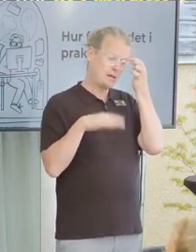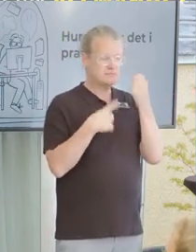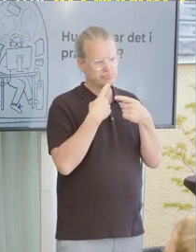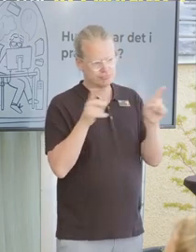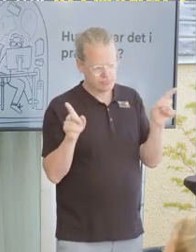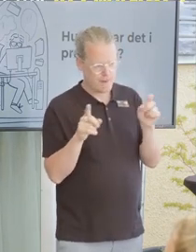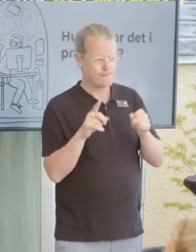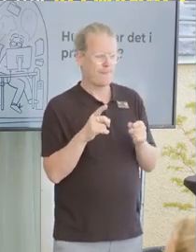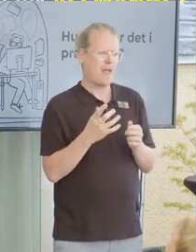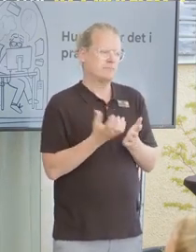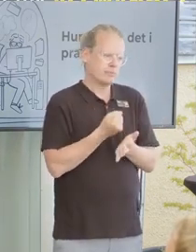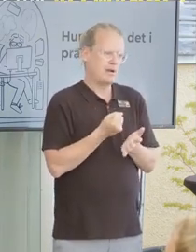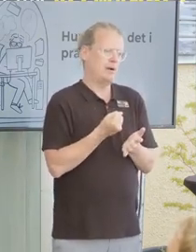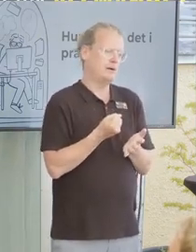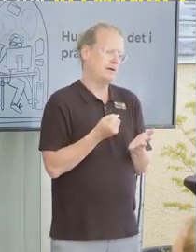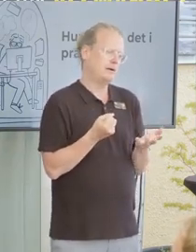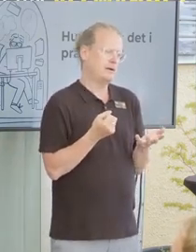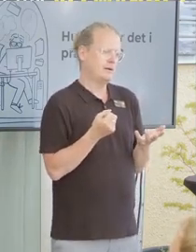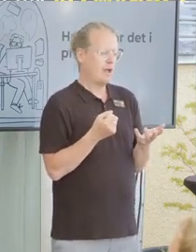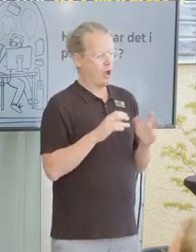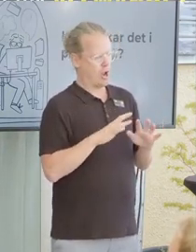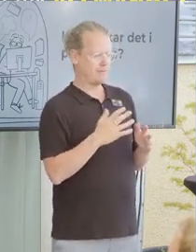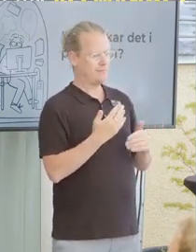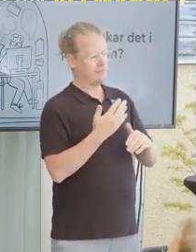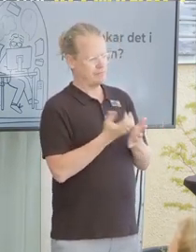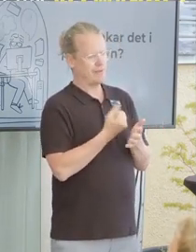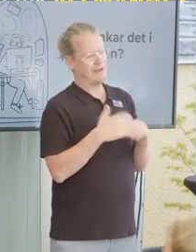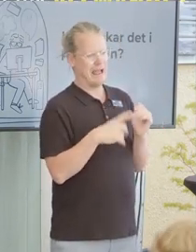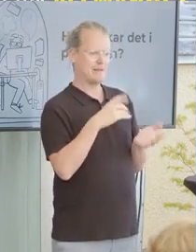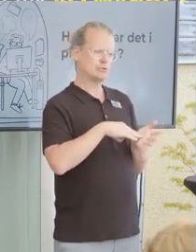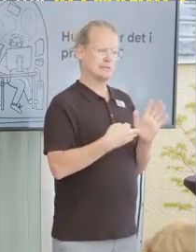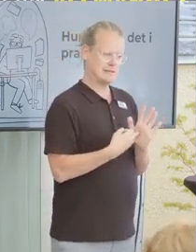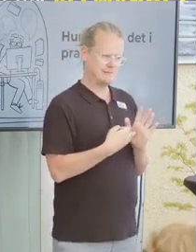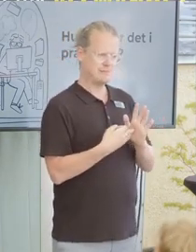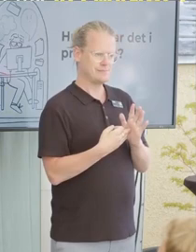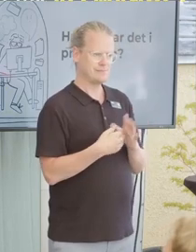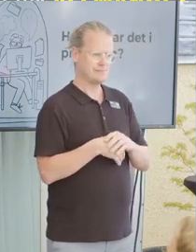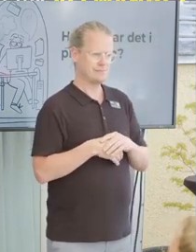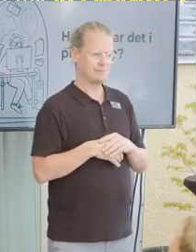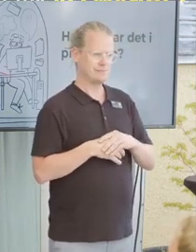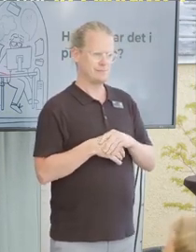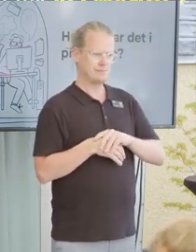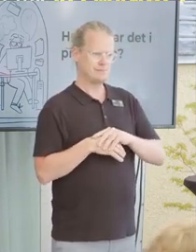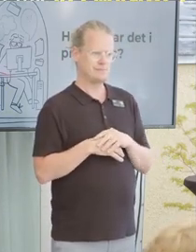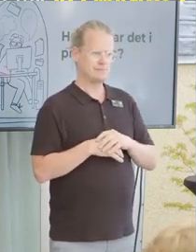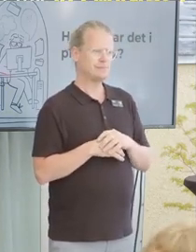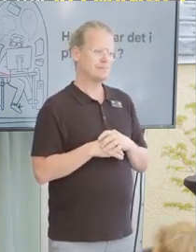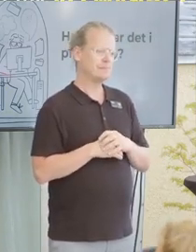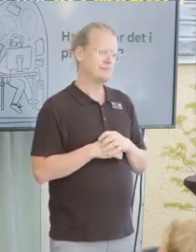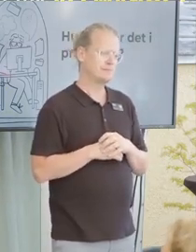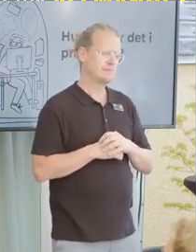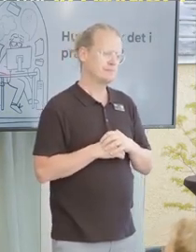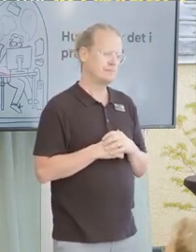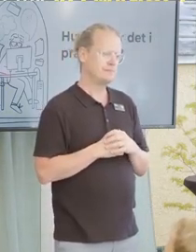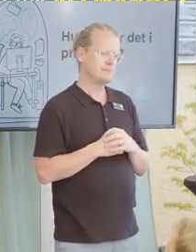Arcadia-sponsrade projektet där alla dagstidningar fram till 1906 är nu digitaliserade. Så vi är också beroende av externa anslag för lite